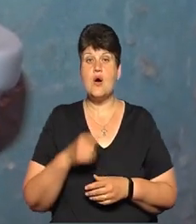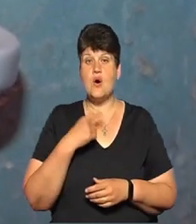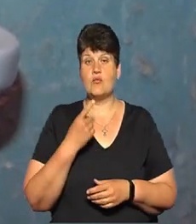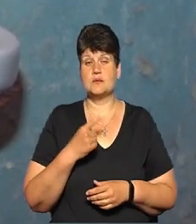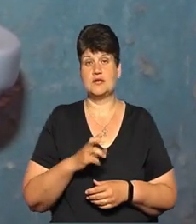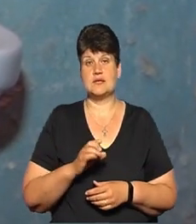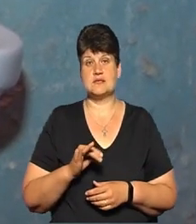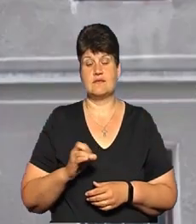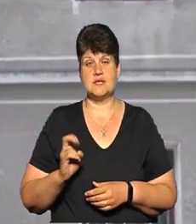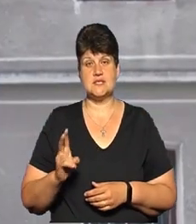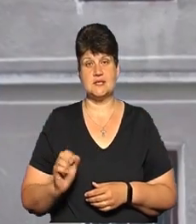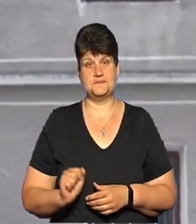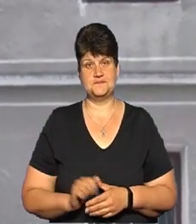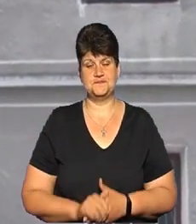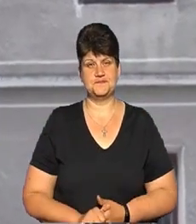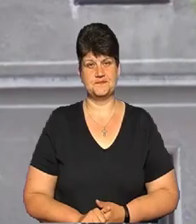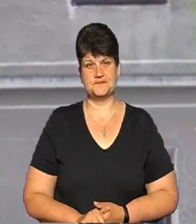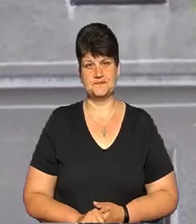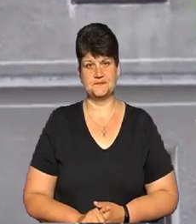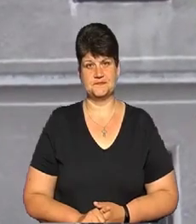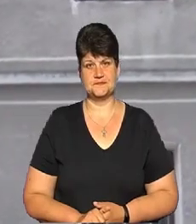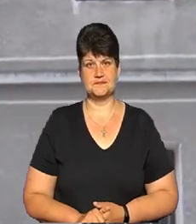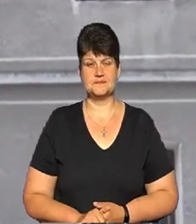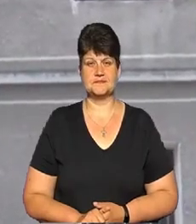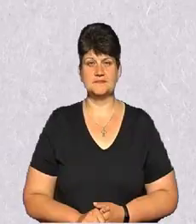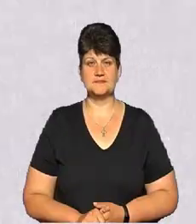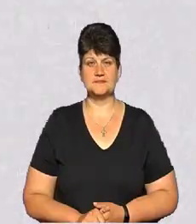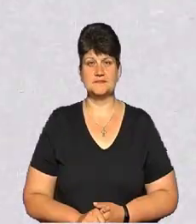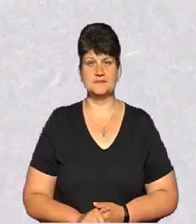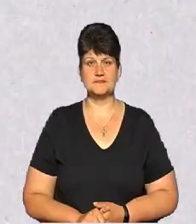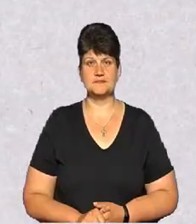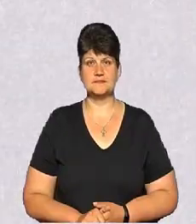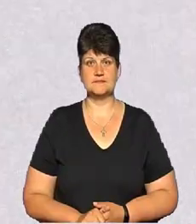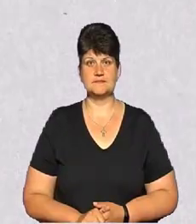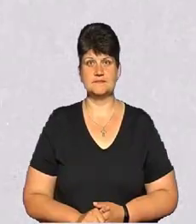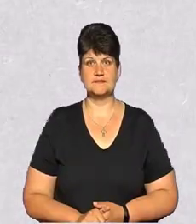Андрій Прокопів. Новини на Суспільному. Тернопільщина.